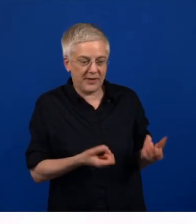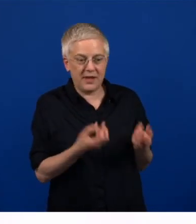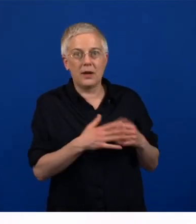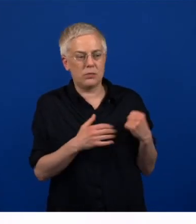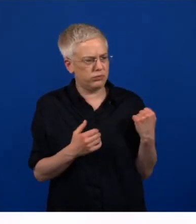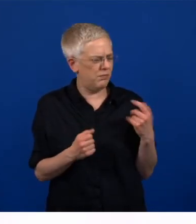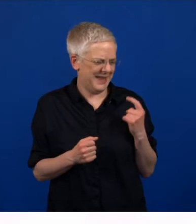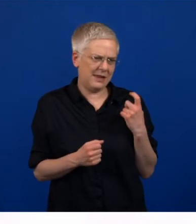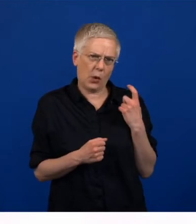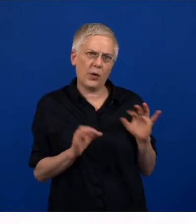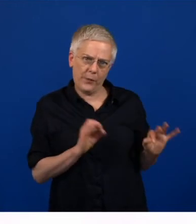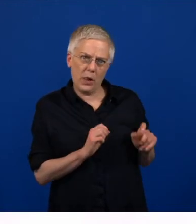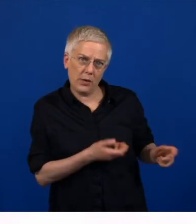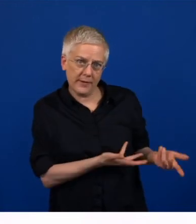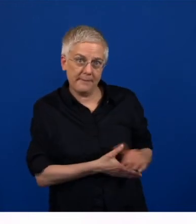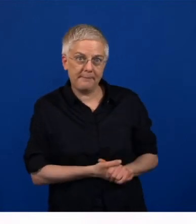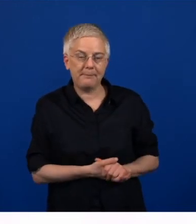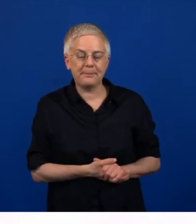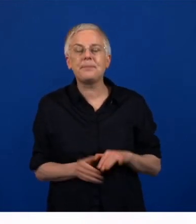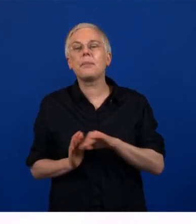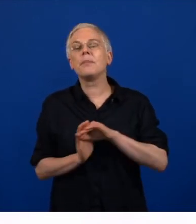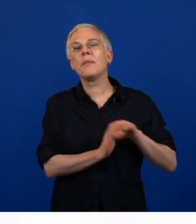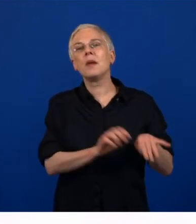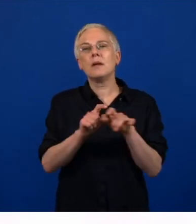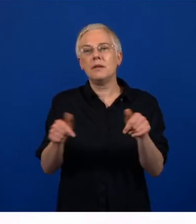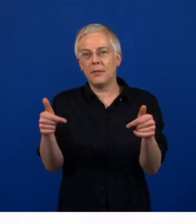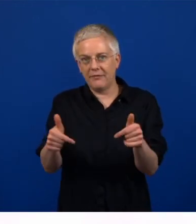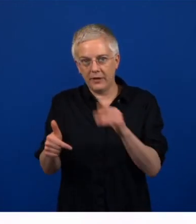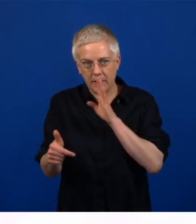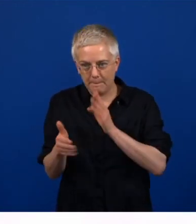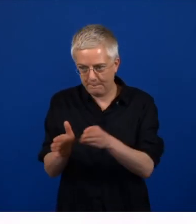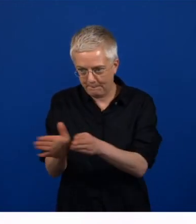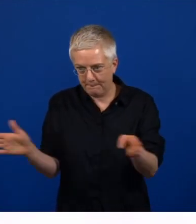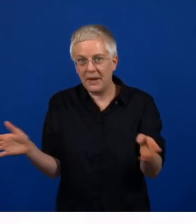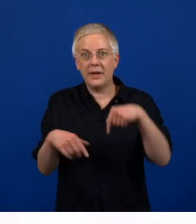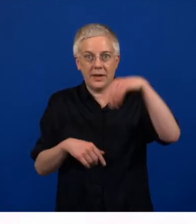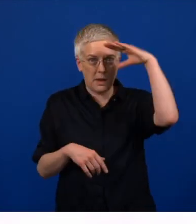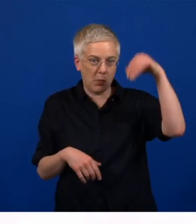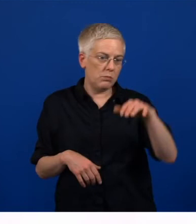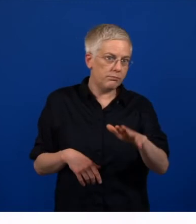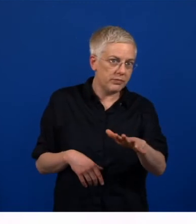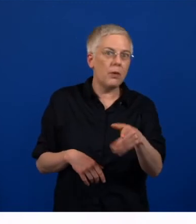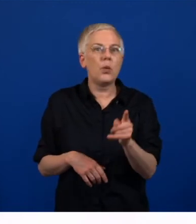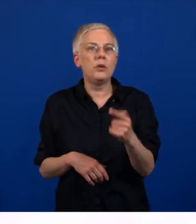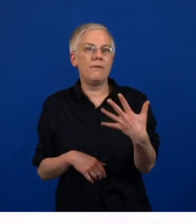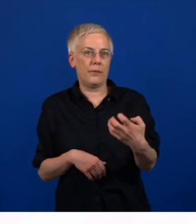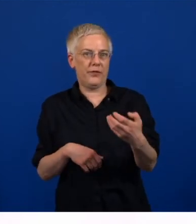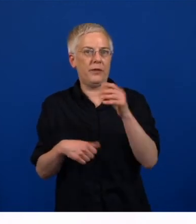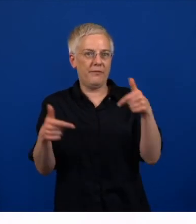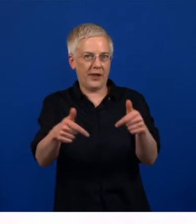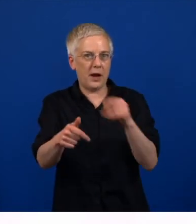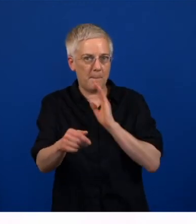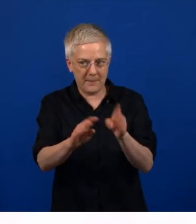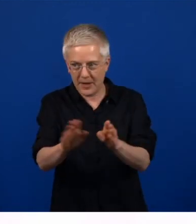so haben wir immer noch die Situation, dass von 150 stationären Pflegeeinrichtungen 14 von